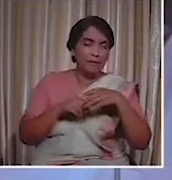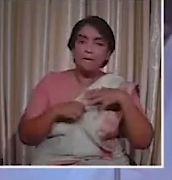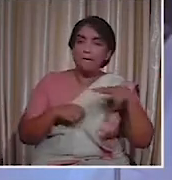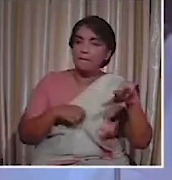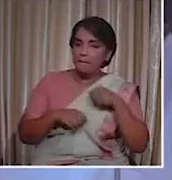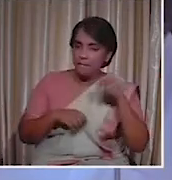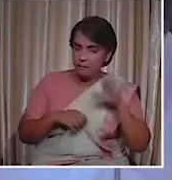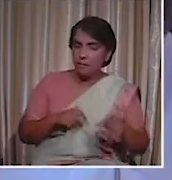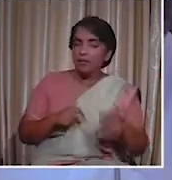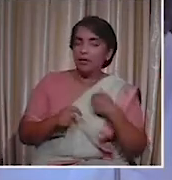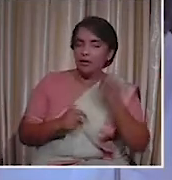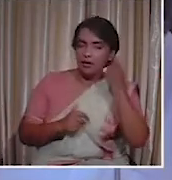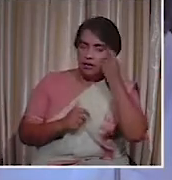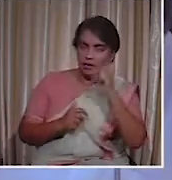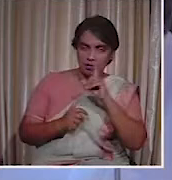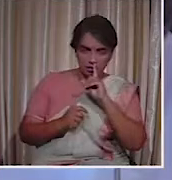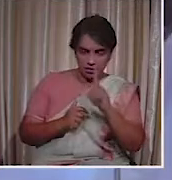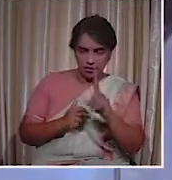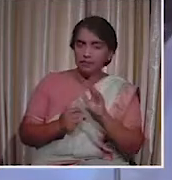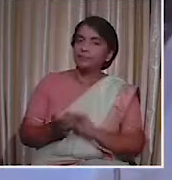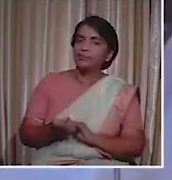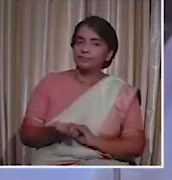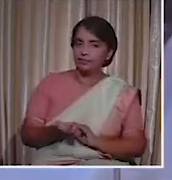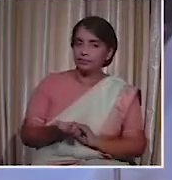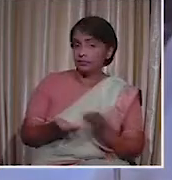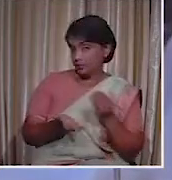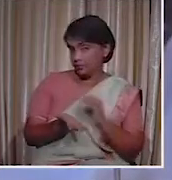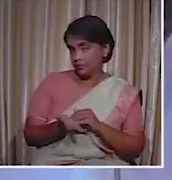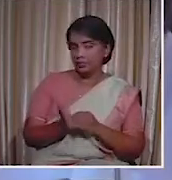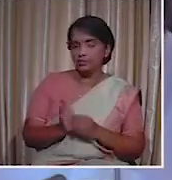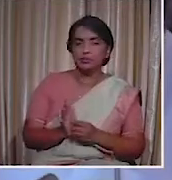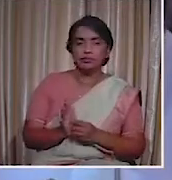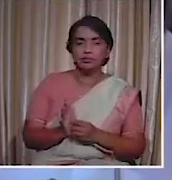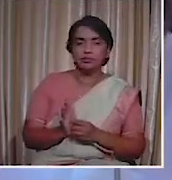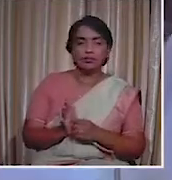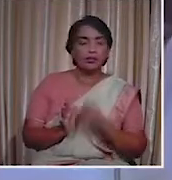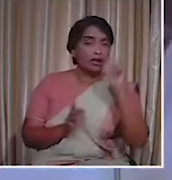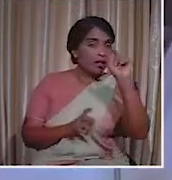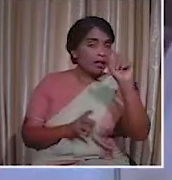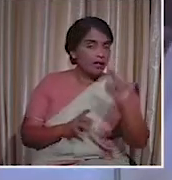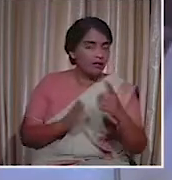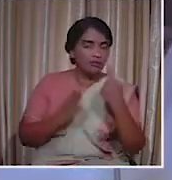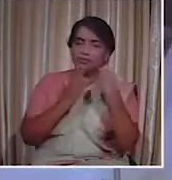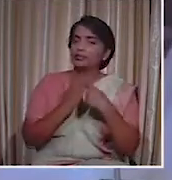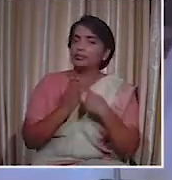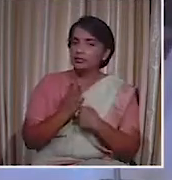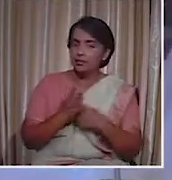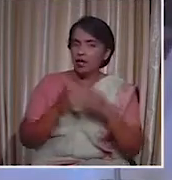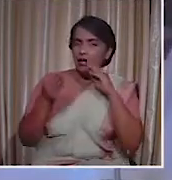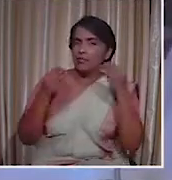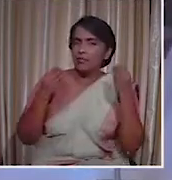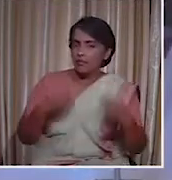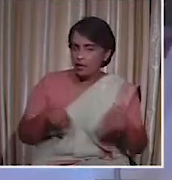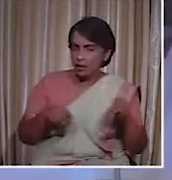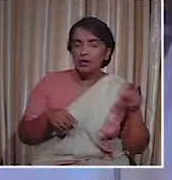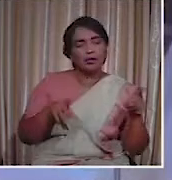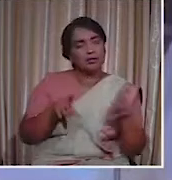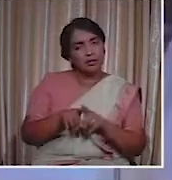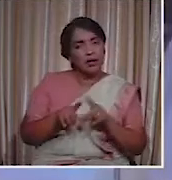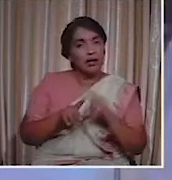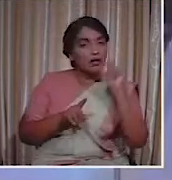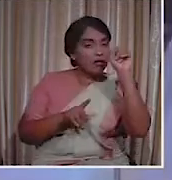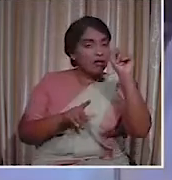කිරීමට යෝජනා කර තිබෙනවා යලිත් වරක්. නාම යෝජනා ක්‍රමවේදය සරල කිරීම සඳහාත්